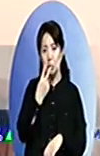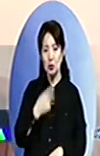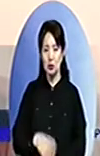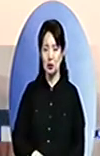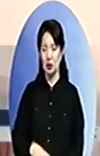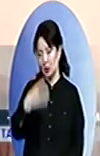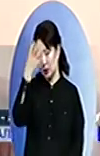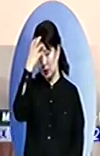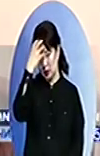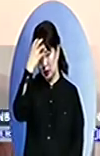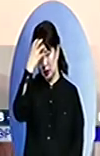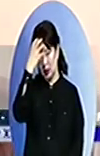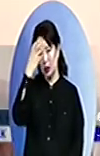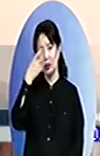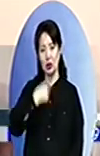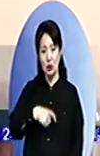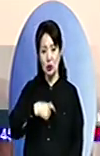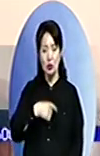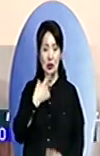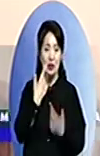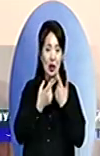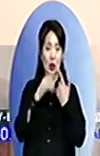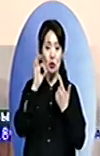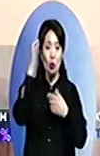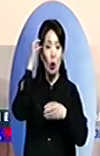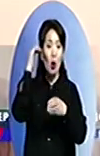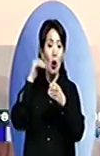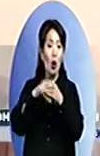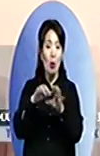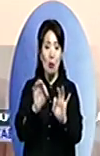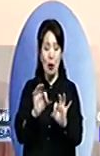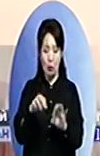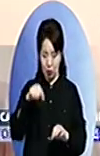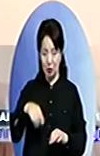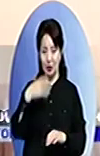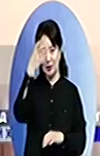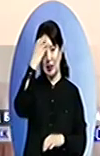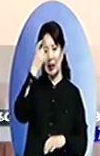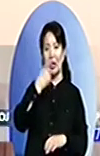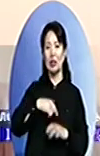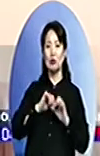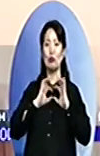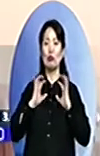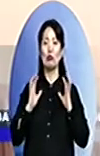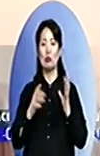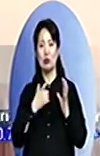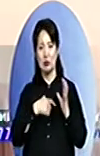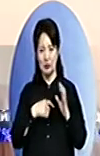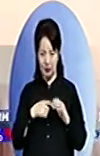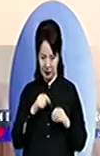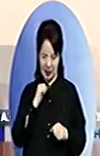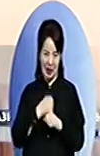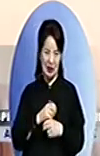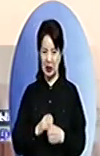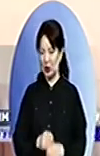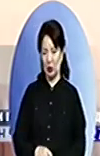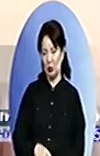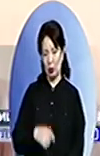газрын гишүүдтэй тэр их зүү ойлгуулахгүй манай энэ одоогийн засгийн газрын гишүүд ч гэсэн үйл ажиллагаа явахгүй л гэж